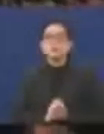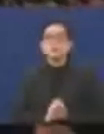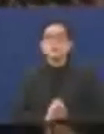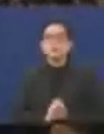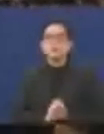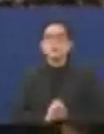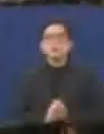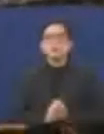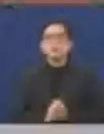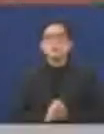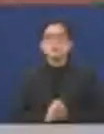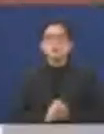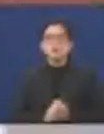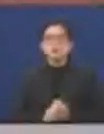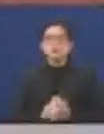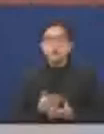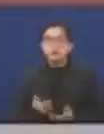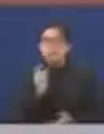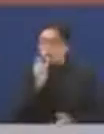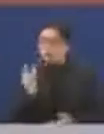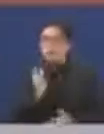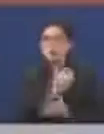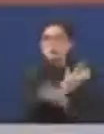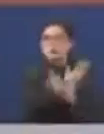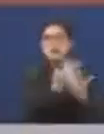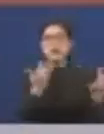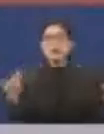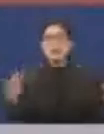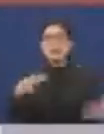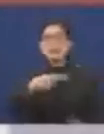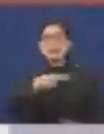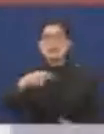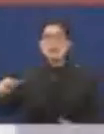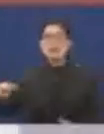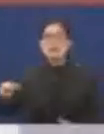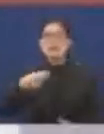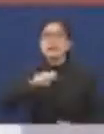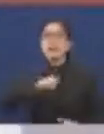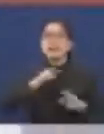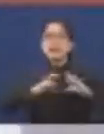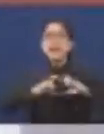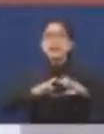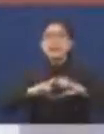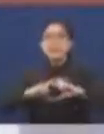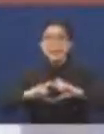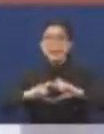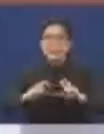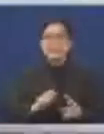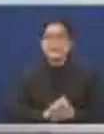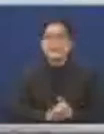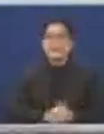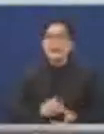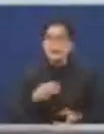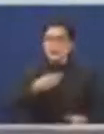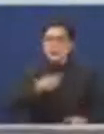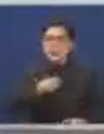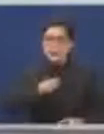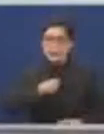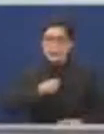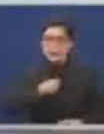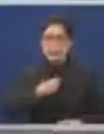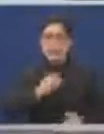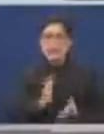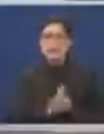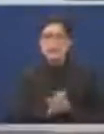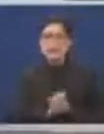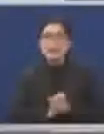Rakyat Indonesia yang saya cintai, saya dan Pak Kiai Haji